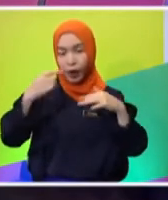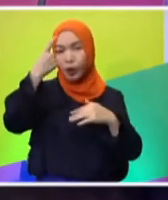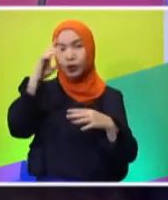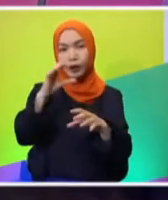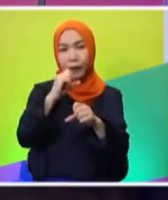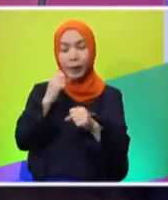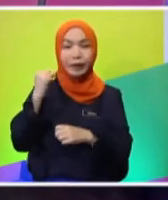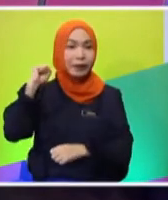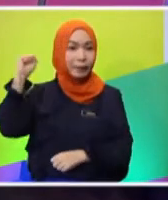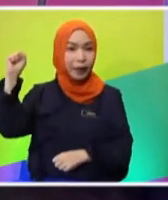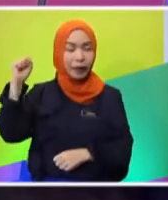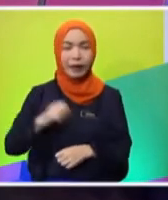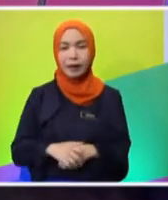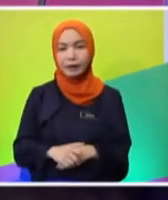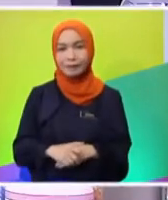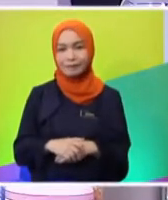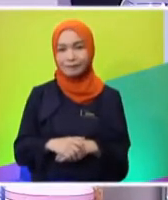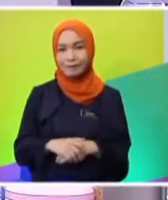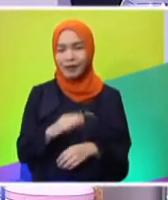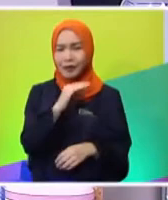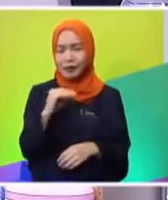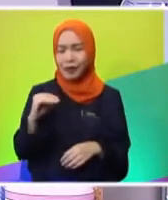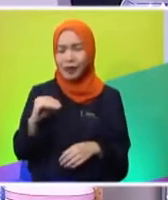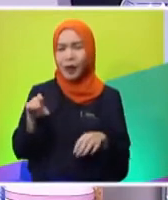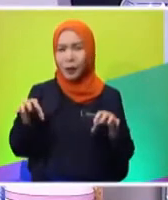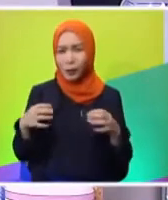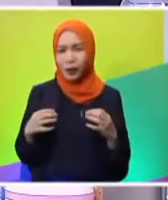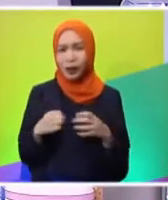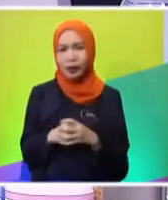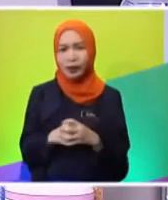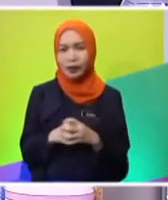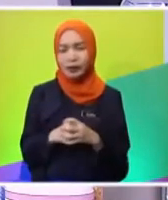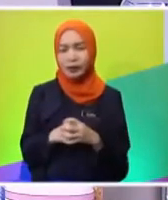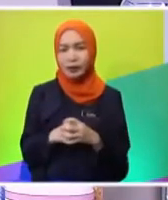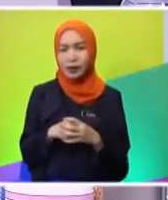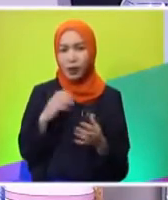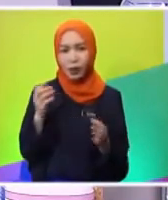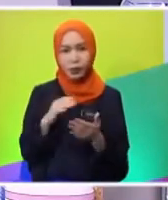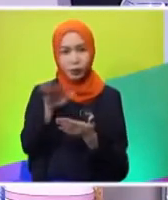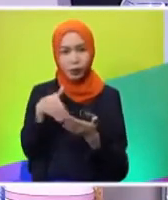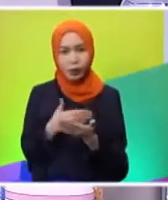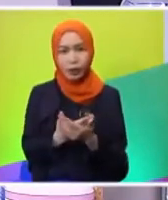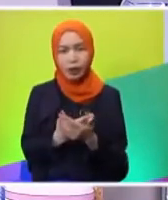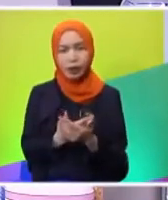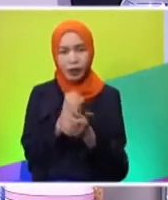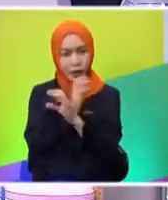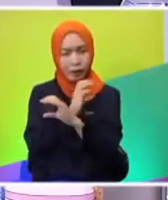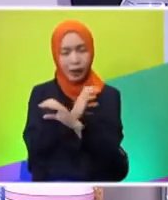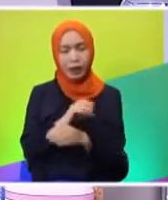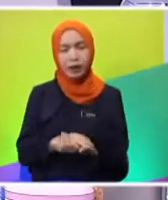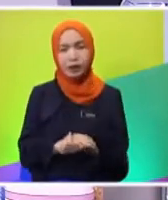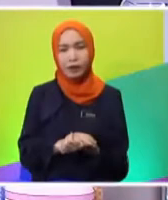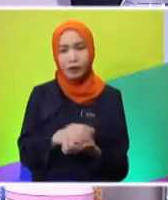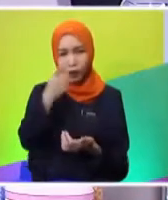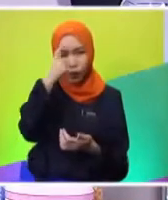bagaimana mereka ini sanggup melakukan pengorbanan kemudian secara tak langsung juga wujud